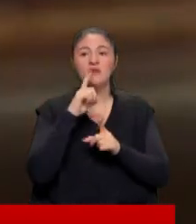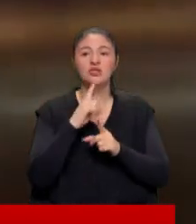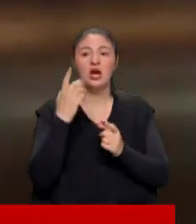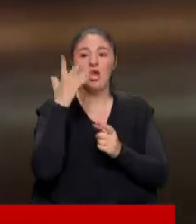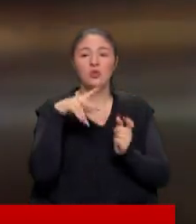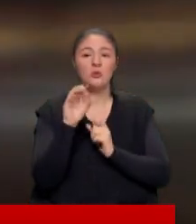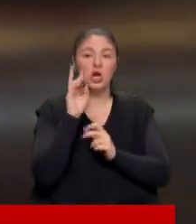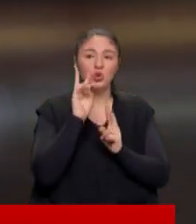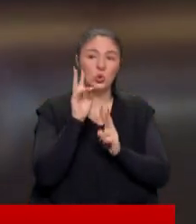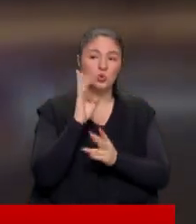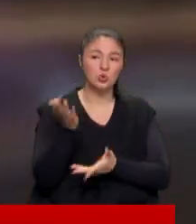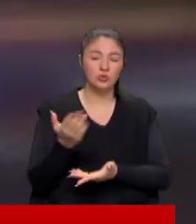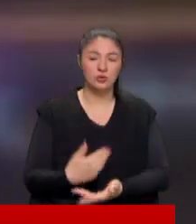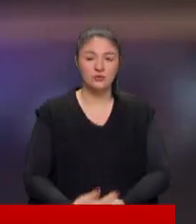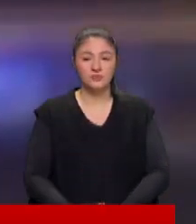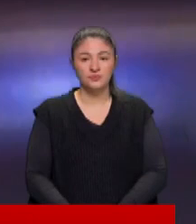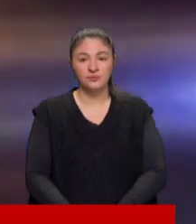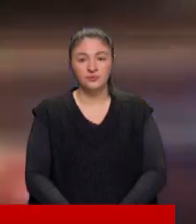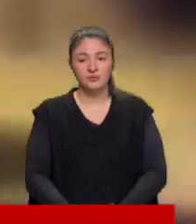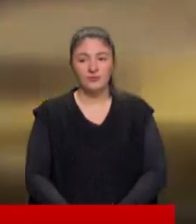karayolunda böyle görüntülendi.